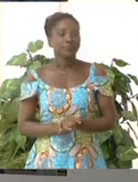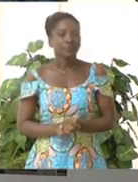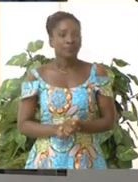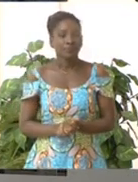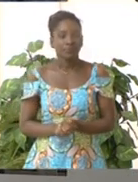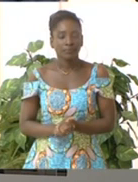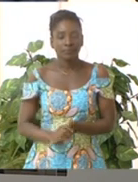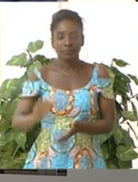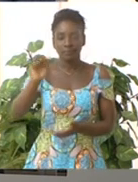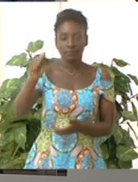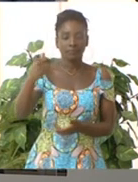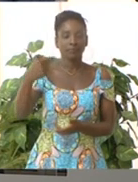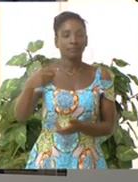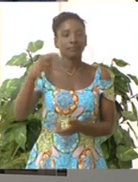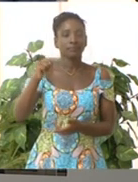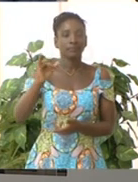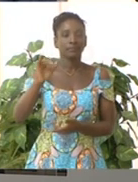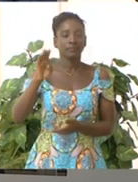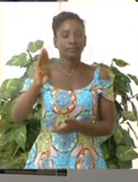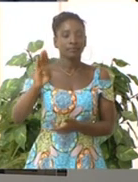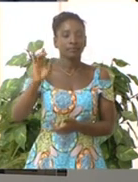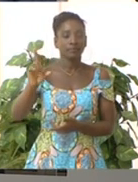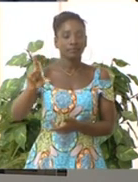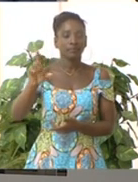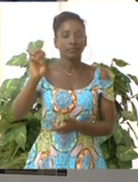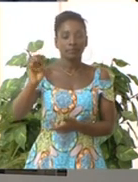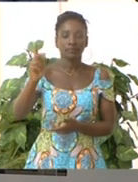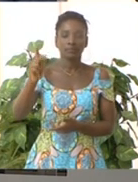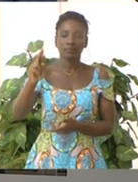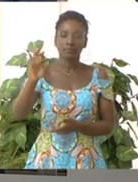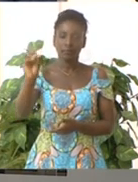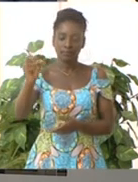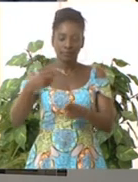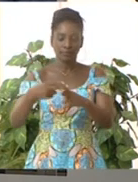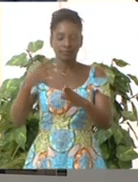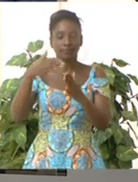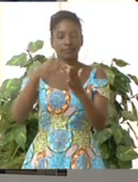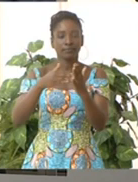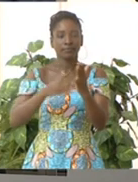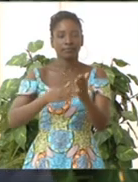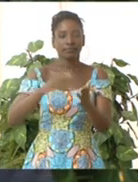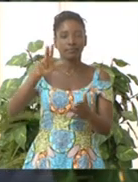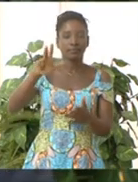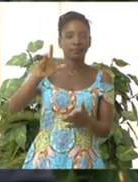animer les crocs inscrit 23 1146